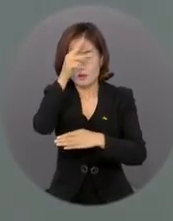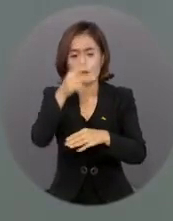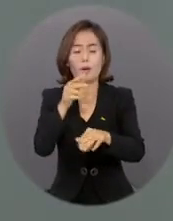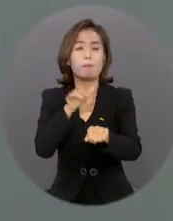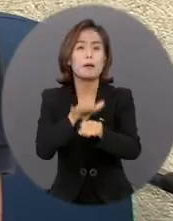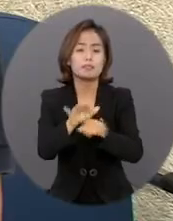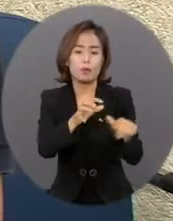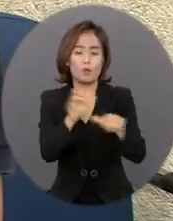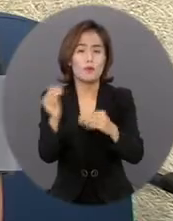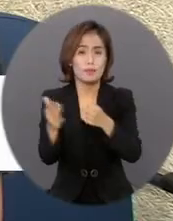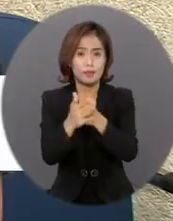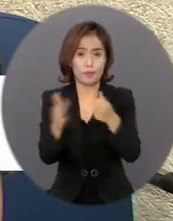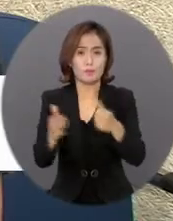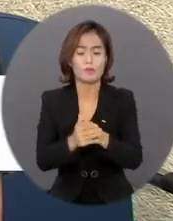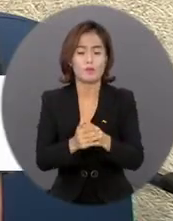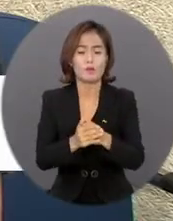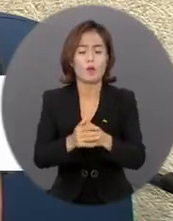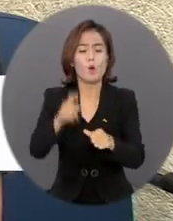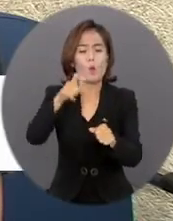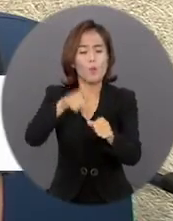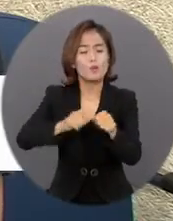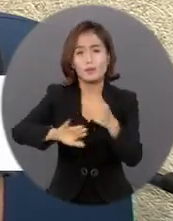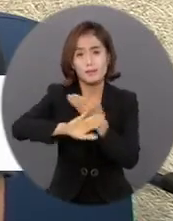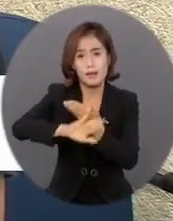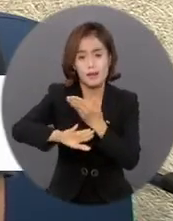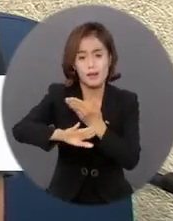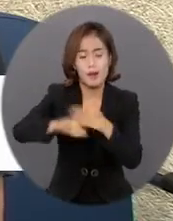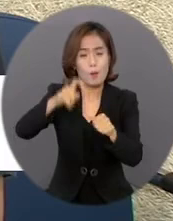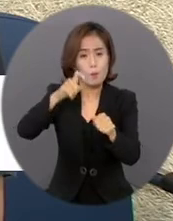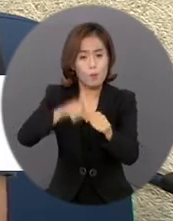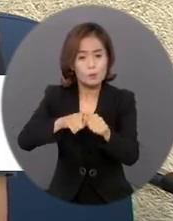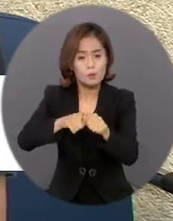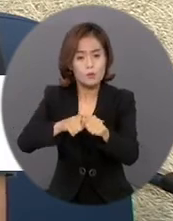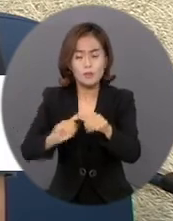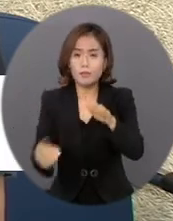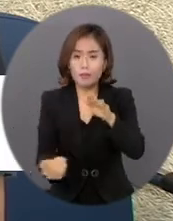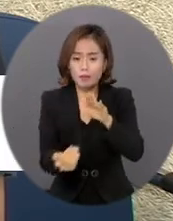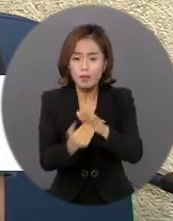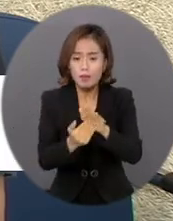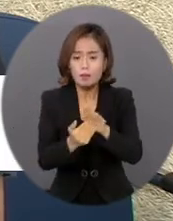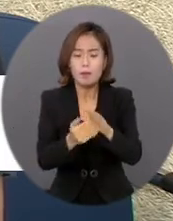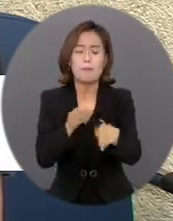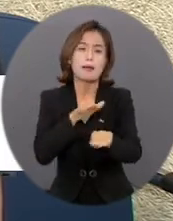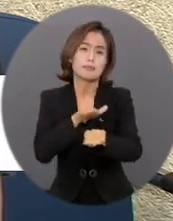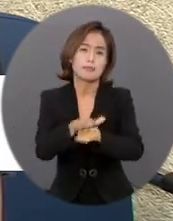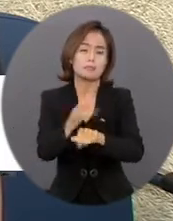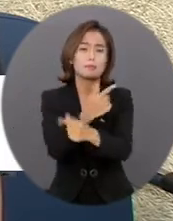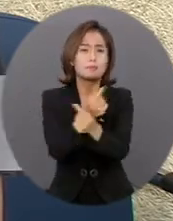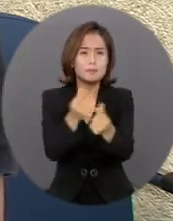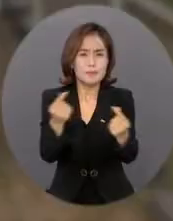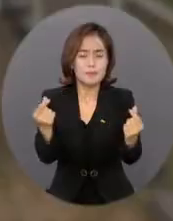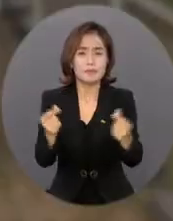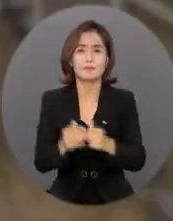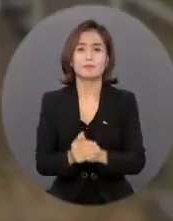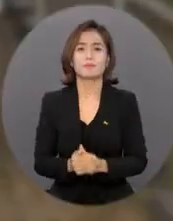덕입니다. 물론 목표는 틀리겠지만 그 목표에 도달하게끔 하는 결은 그